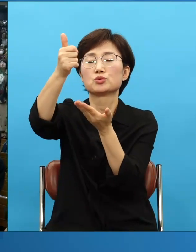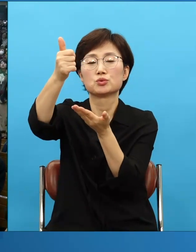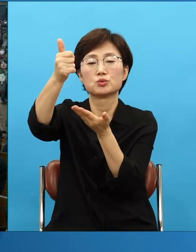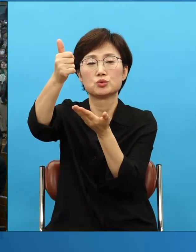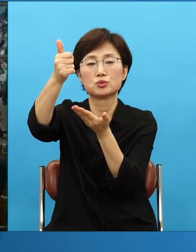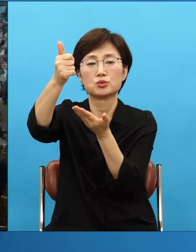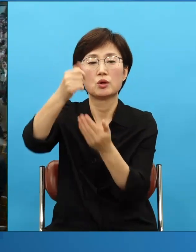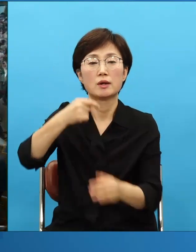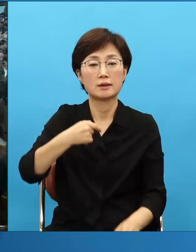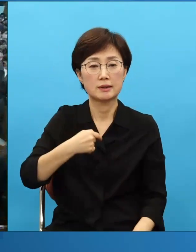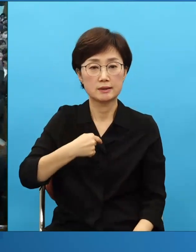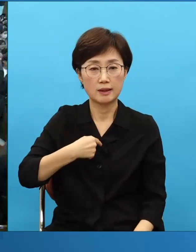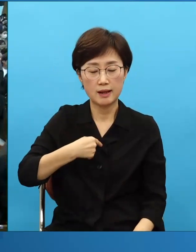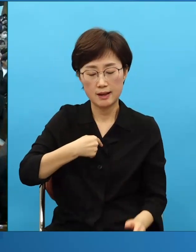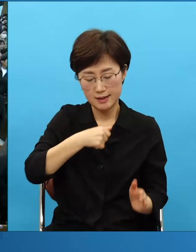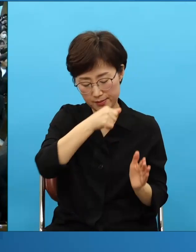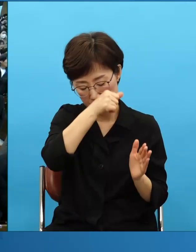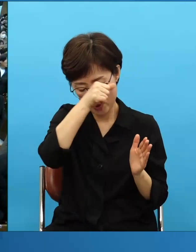주여